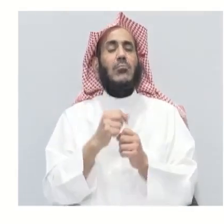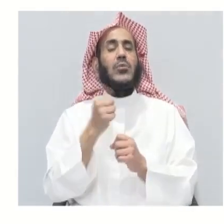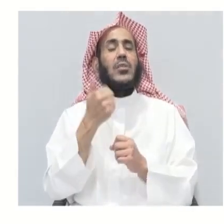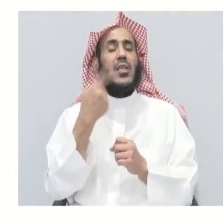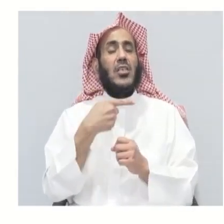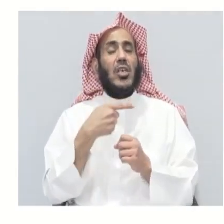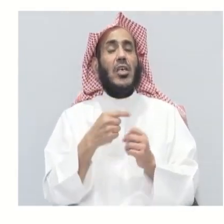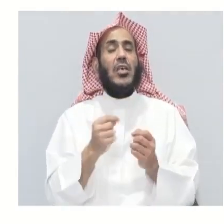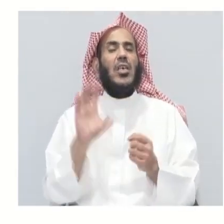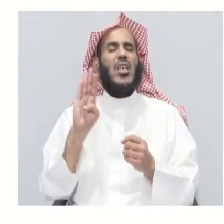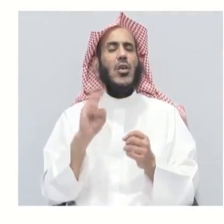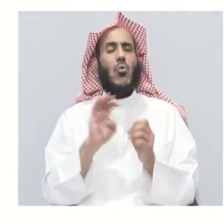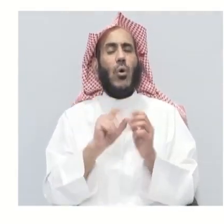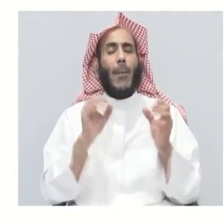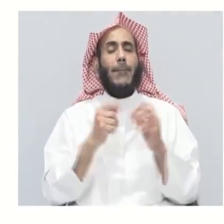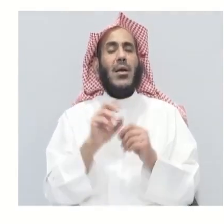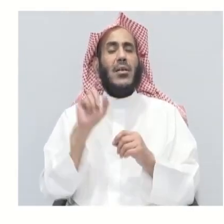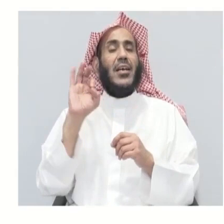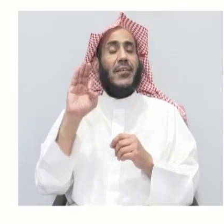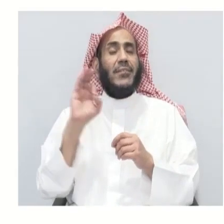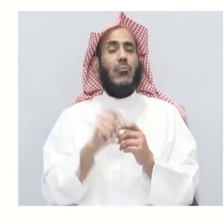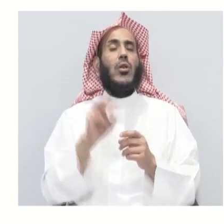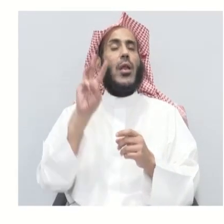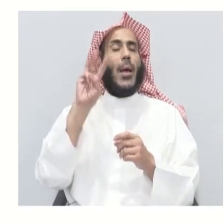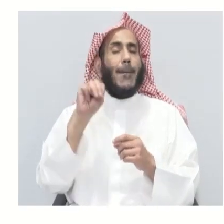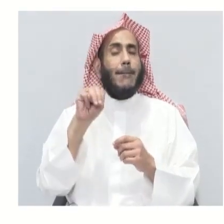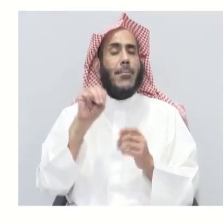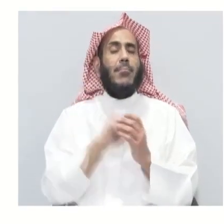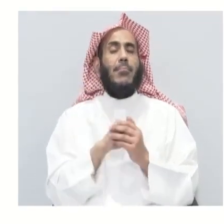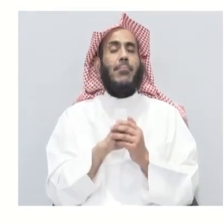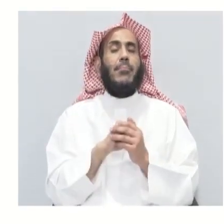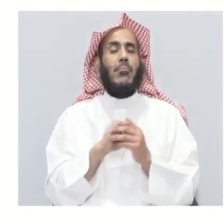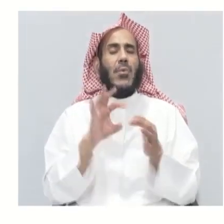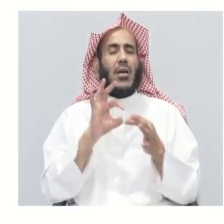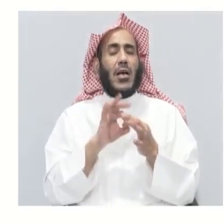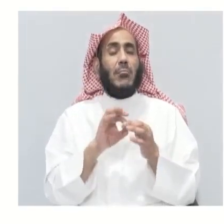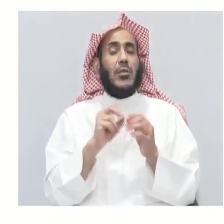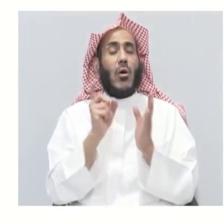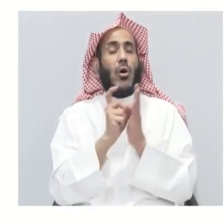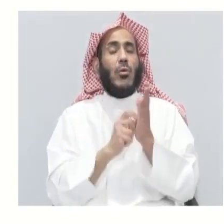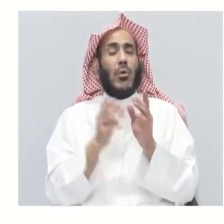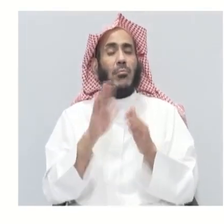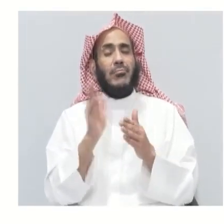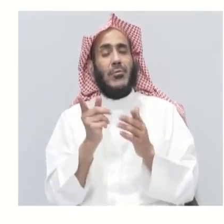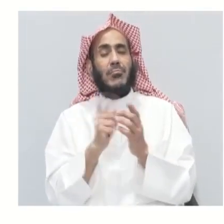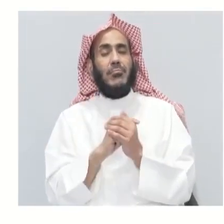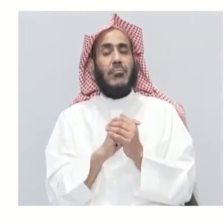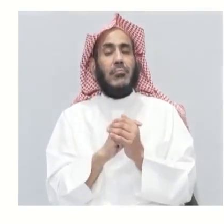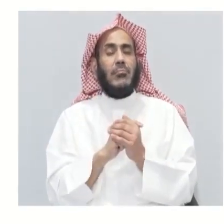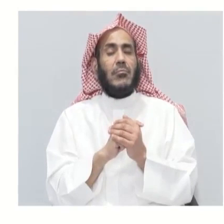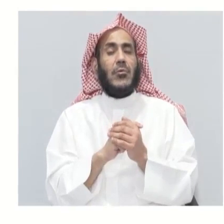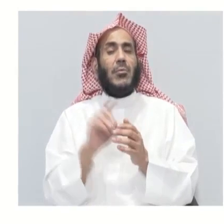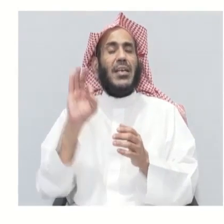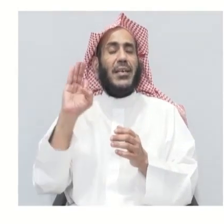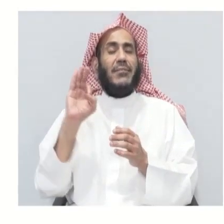قليلا المطلوب اف معطيني ام يبدو لي هناك رابط وقانون بين من ومن ممتاز بين